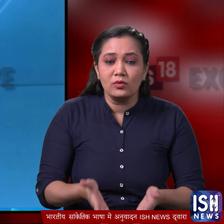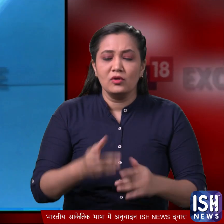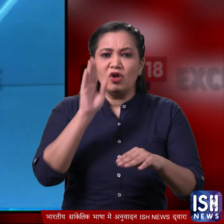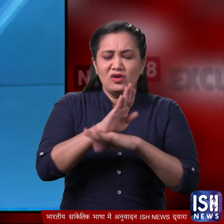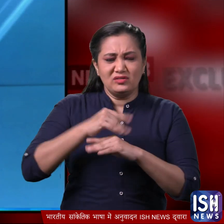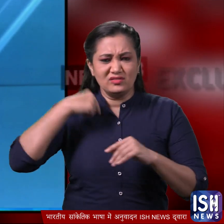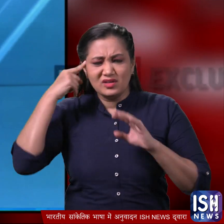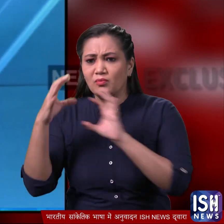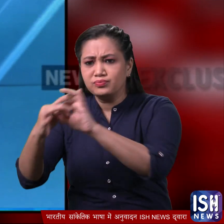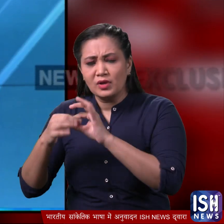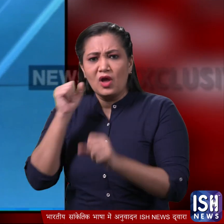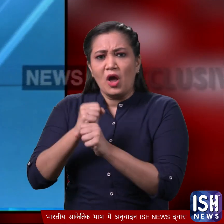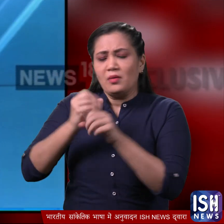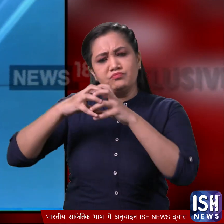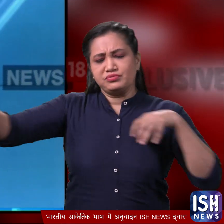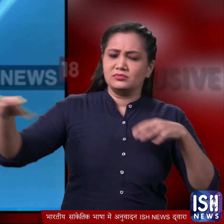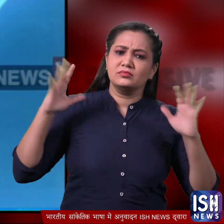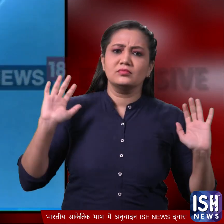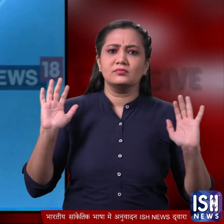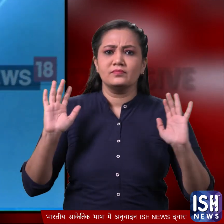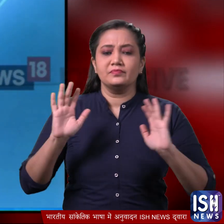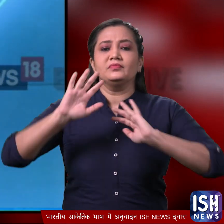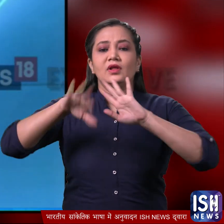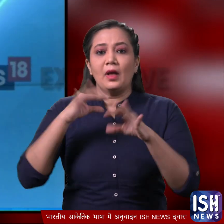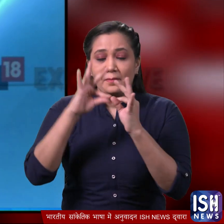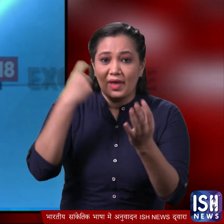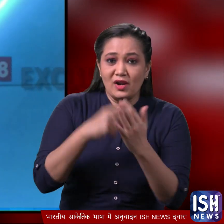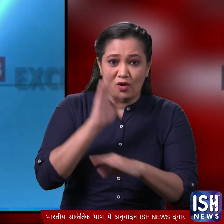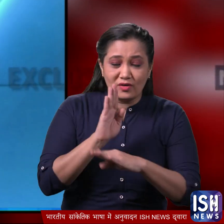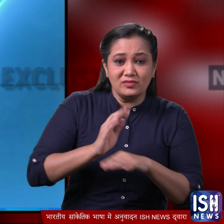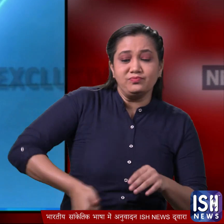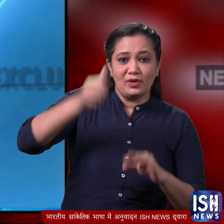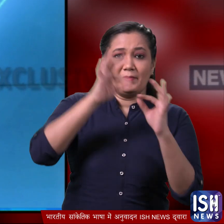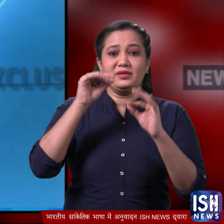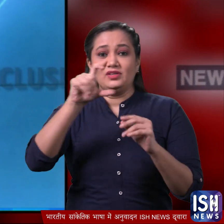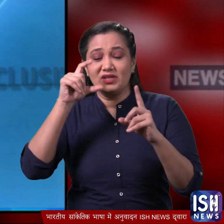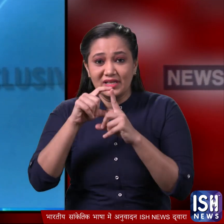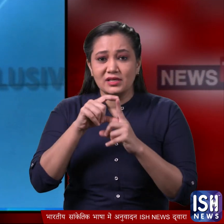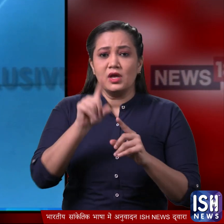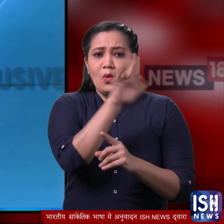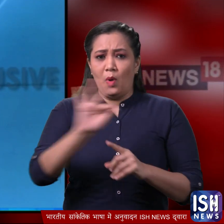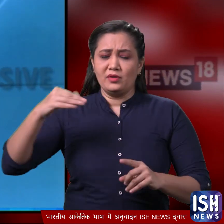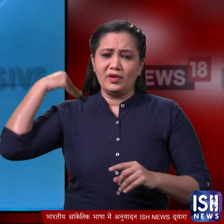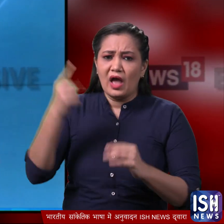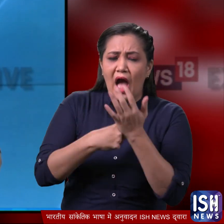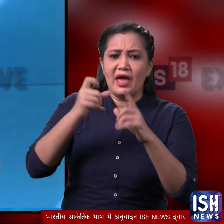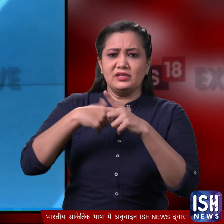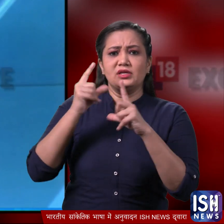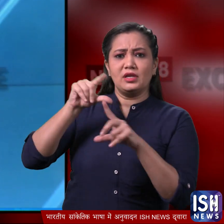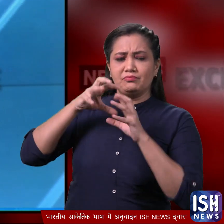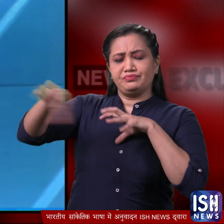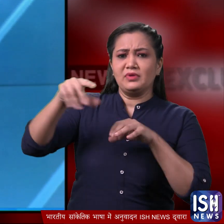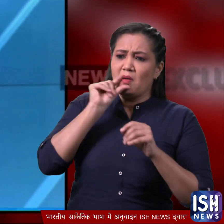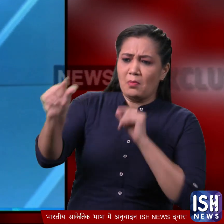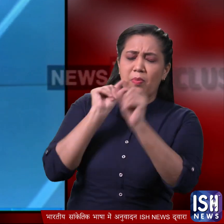तो कांग्रेस ने महागठबंधन से अलग होने का फैसला कर लिया, जिसके बाद बिहार कांग्रेस के प्रभारी भक्त चरण दास एक हफ्ते से आरजेडी